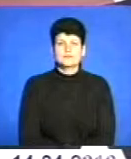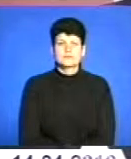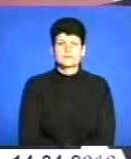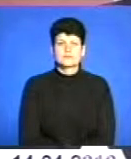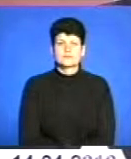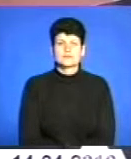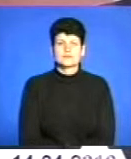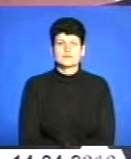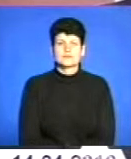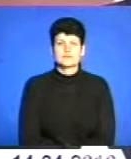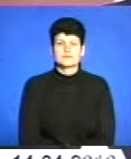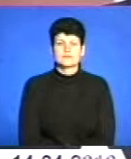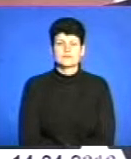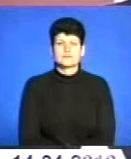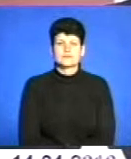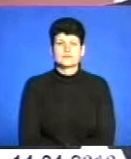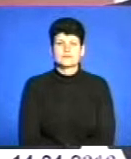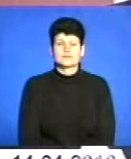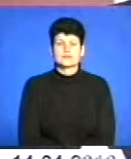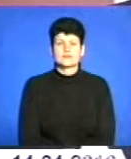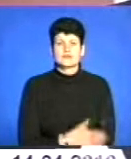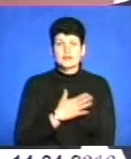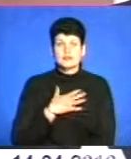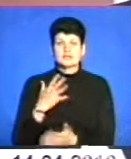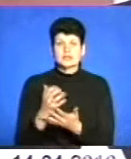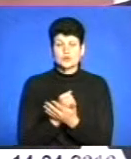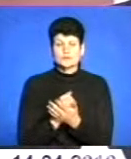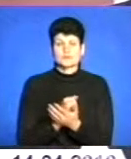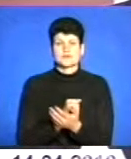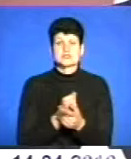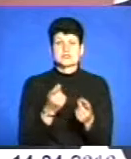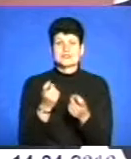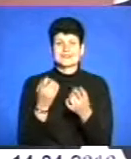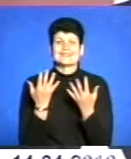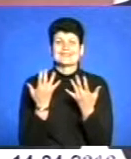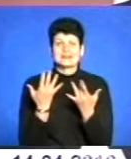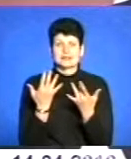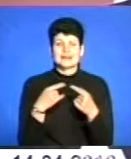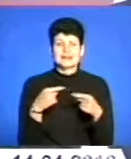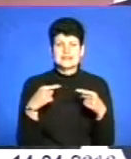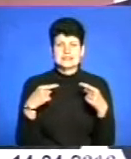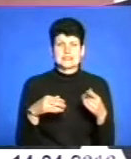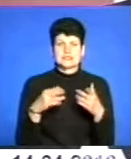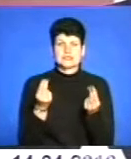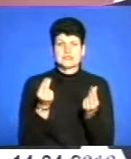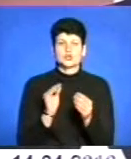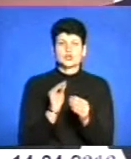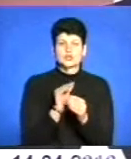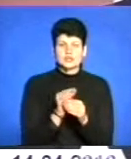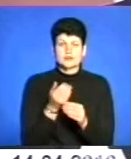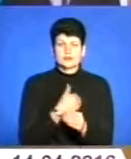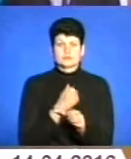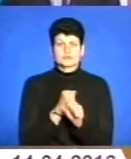to attract the different donors to come to Тернопіль. Нам вдалося залучити декілька різних донорів, які прийшли працювати в